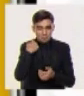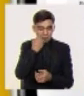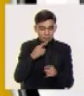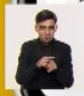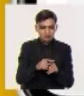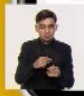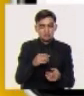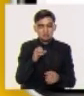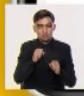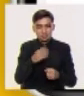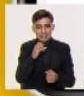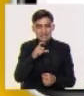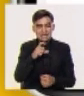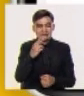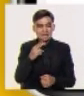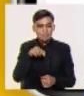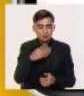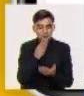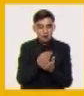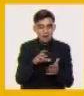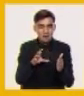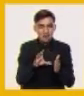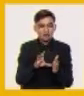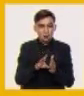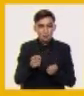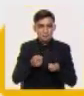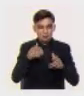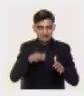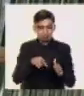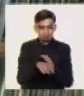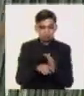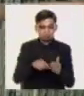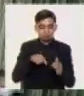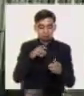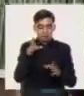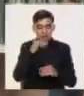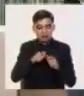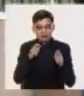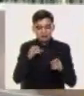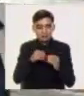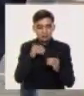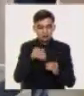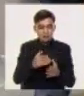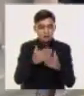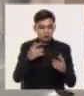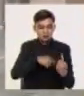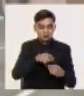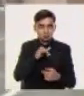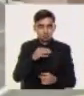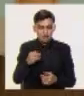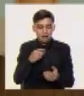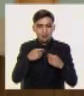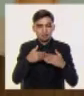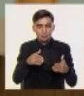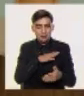открыть счет с помощью своего ЭЦП на портале электронного правительства. С момента запуска услуги более 10 тысяч предпринимателей уже открыли счета